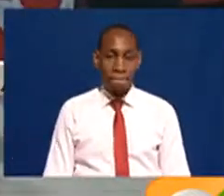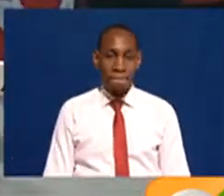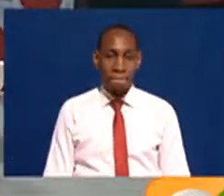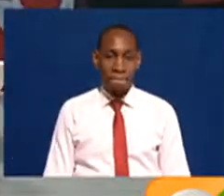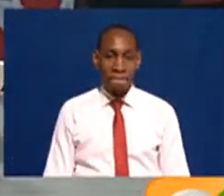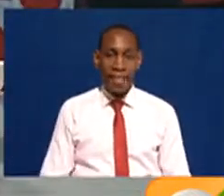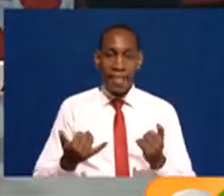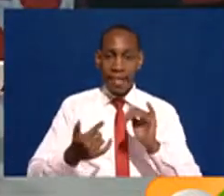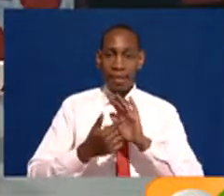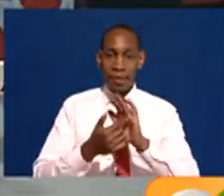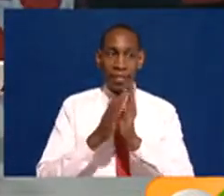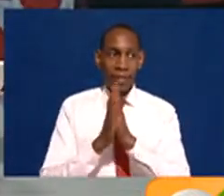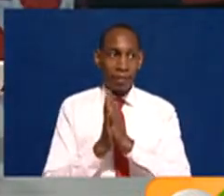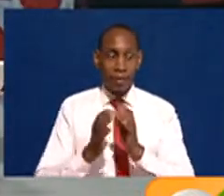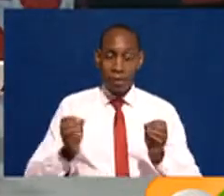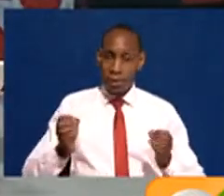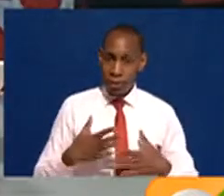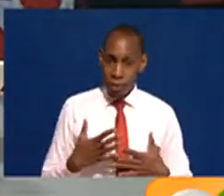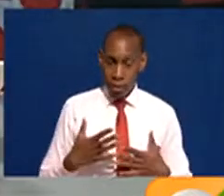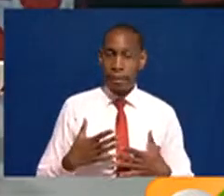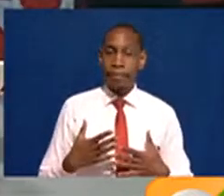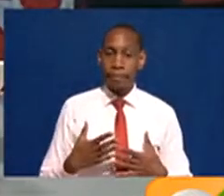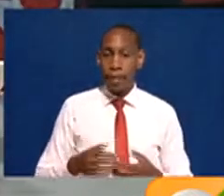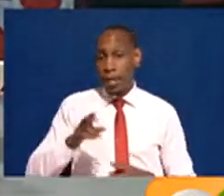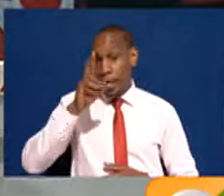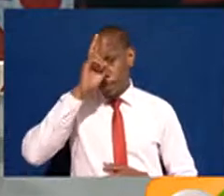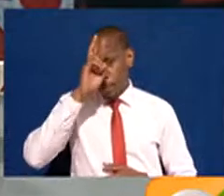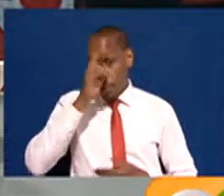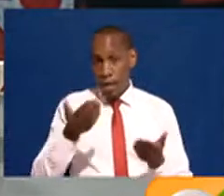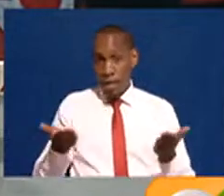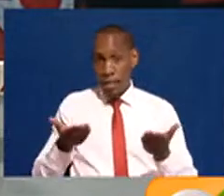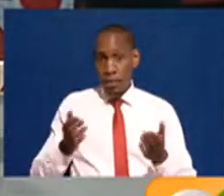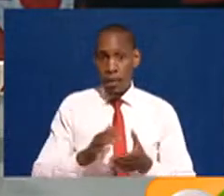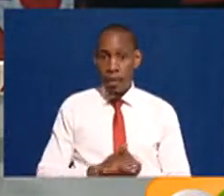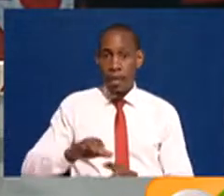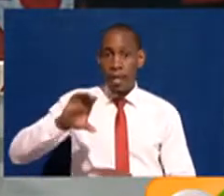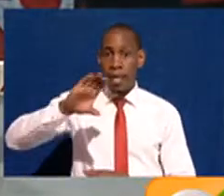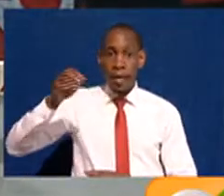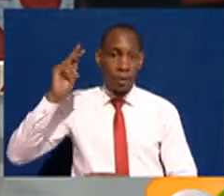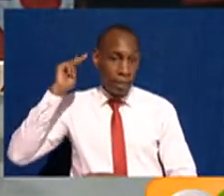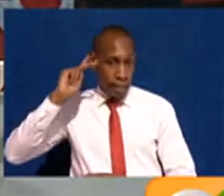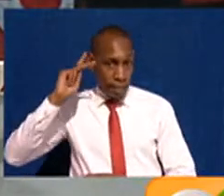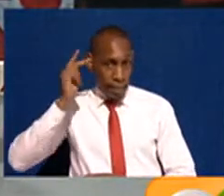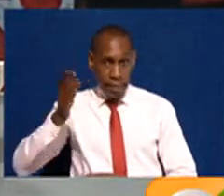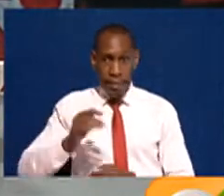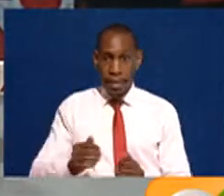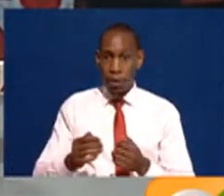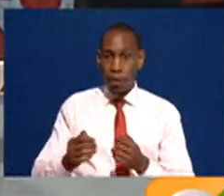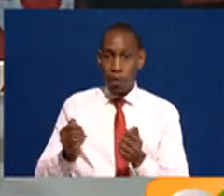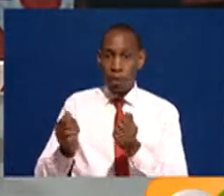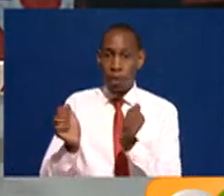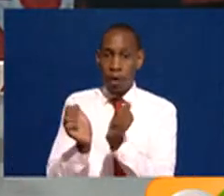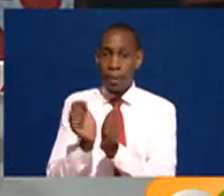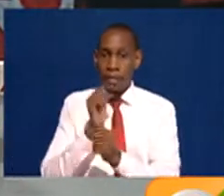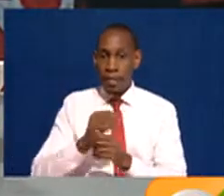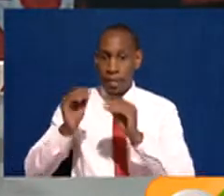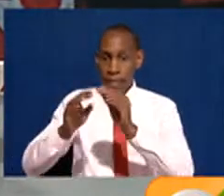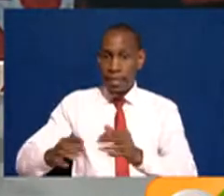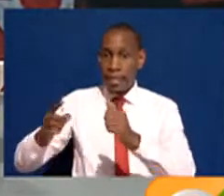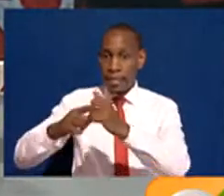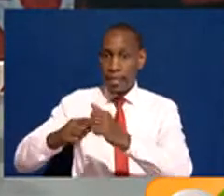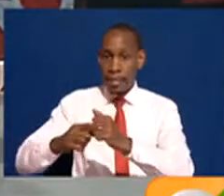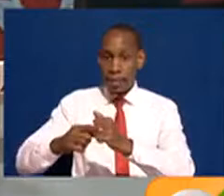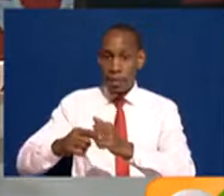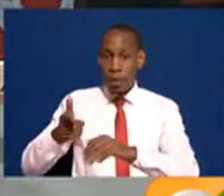Na sasa tuangalie taarifa hii ya kushangaza ambapo polisi katika eneo la Nyamache, kaunti ya Kisii, wanawazuilia walimu sita walionakiliwa